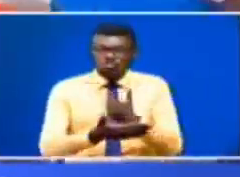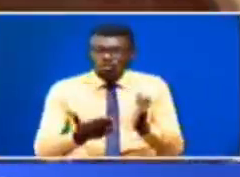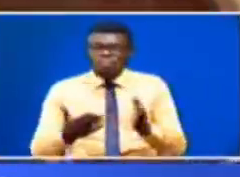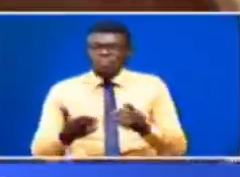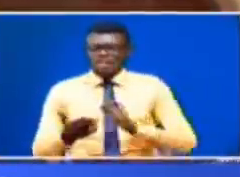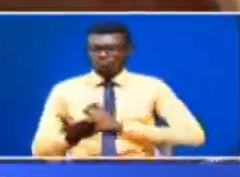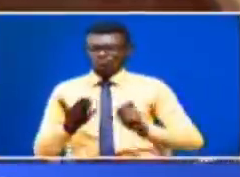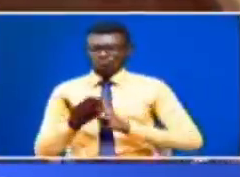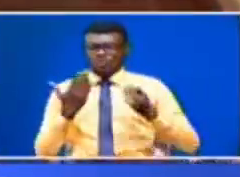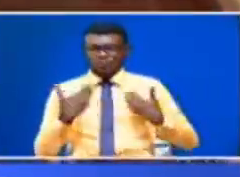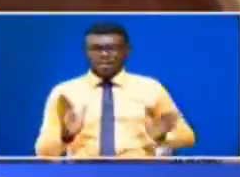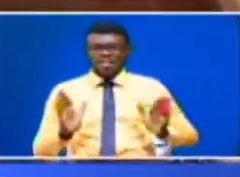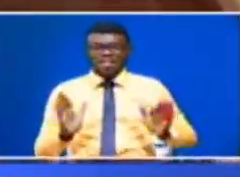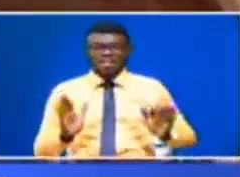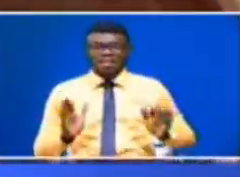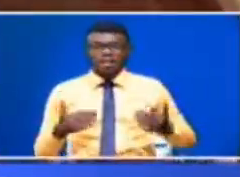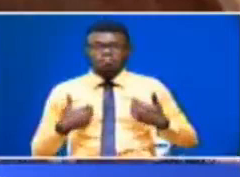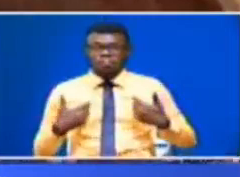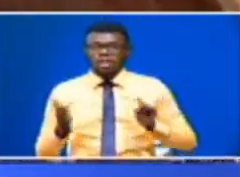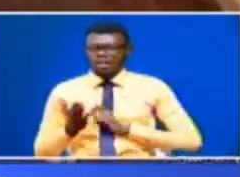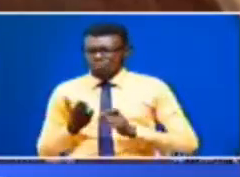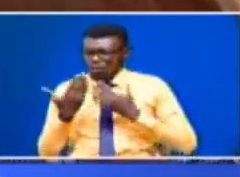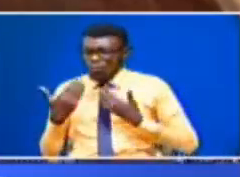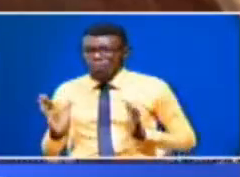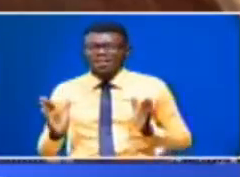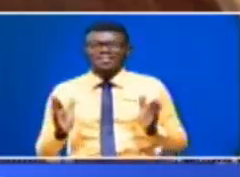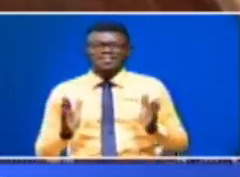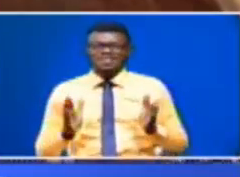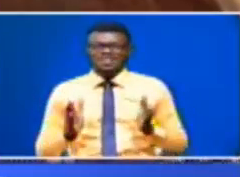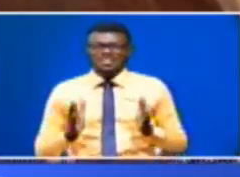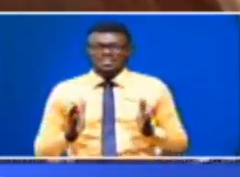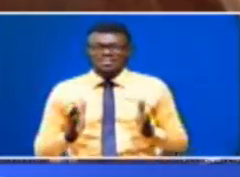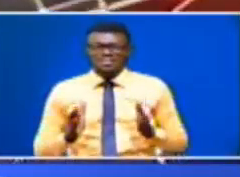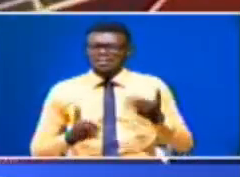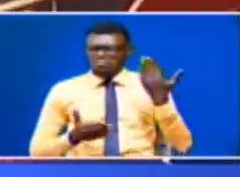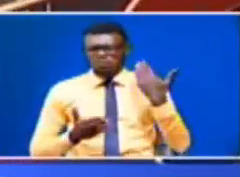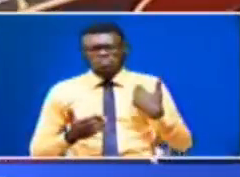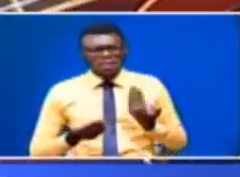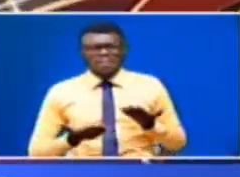ashaurekodi. I just composed my things. You know, I was just nani small.